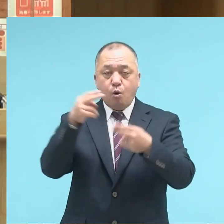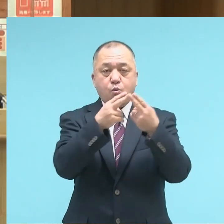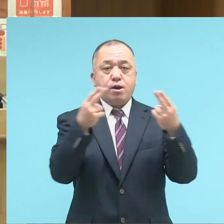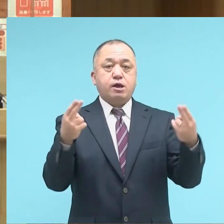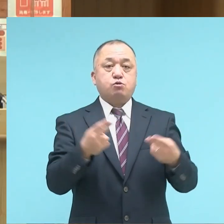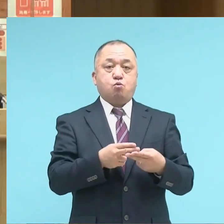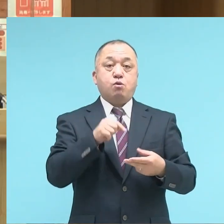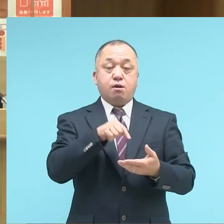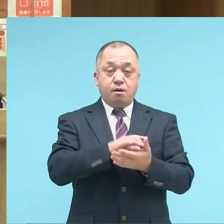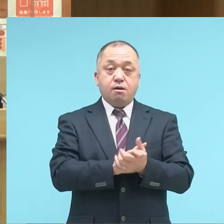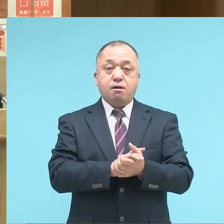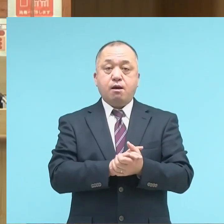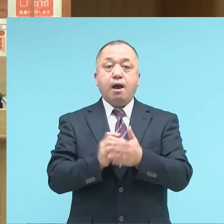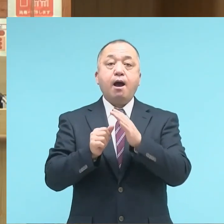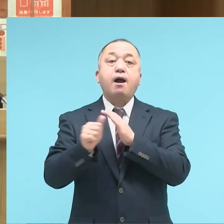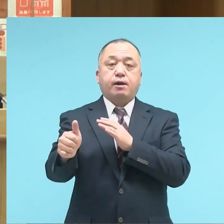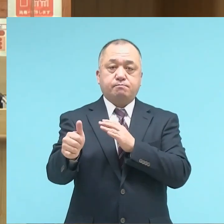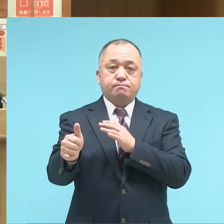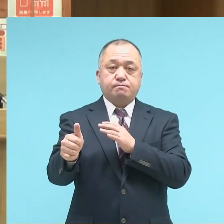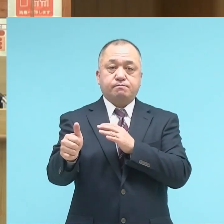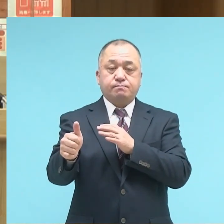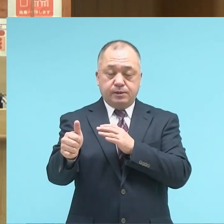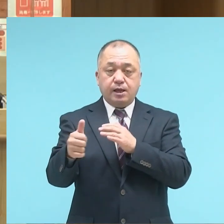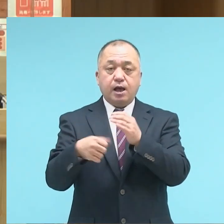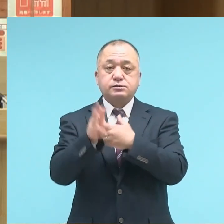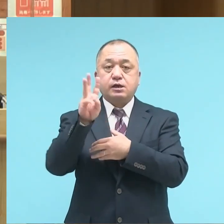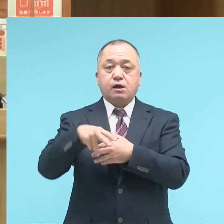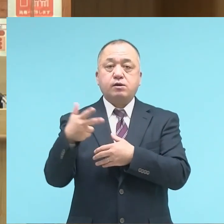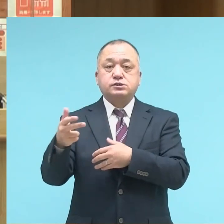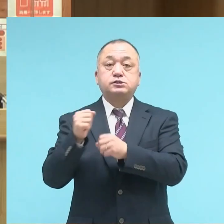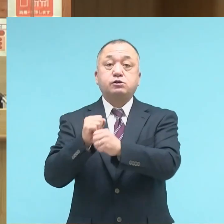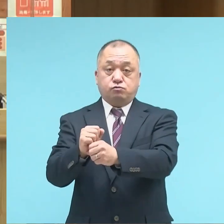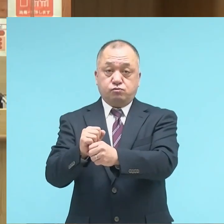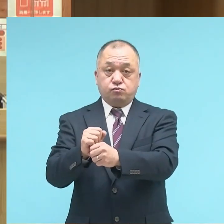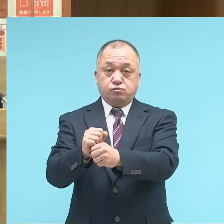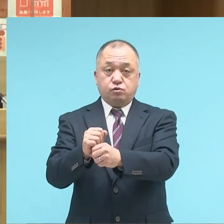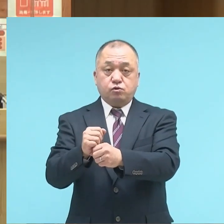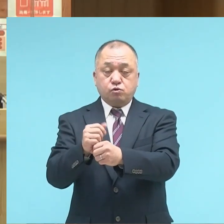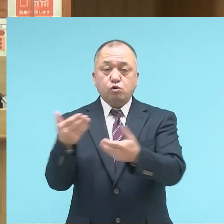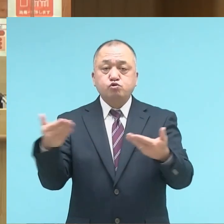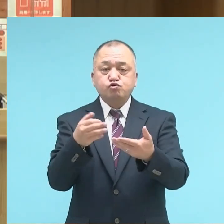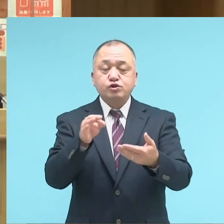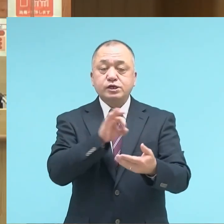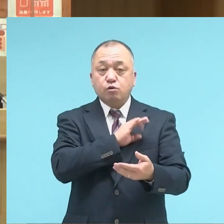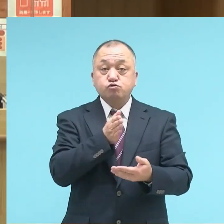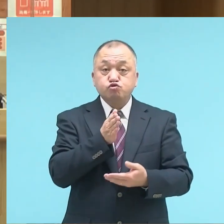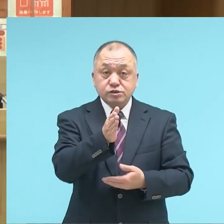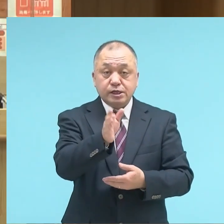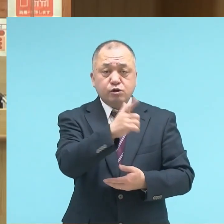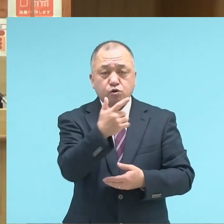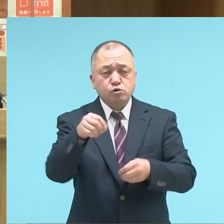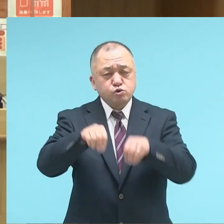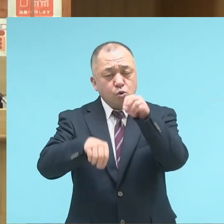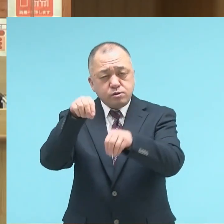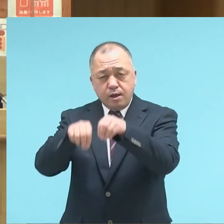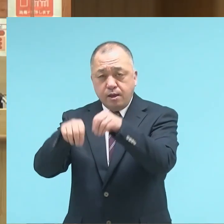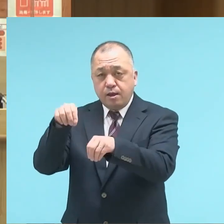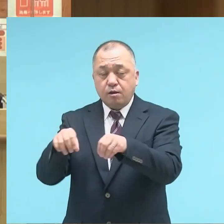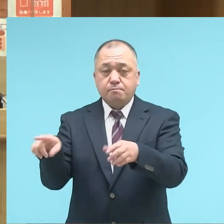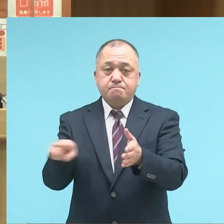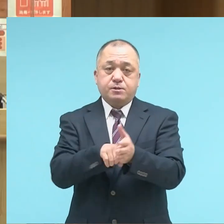上げたような派遣を旭川市にしてますので、その職員を通じて調整などそういったものを重ねてきたんですけ